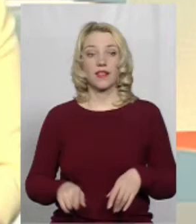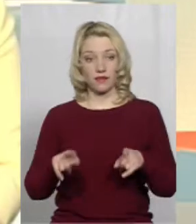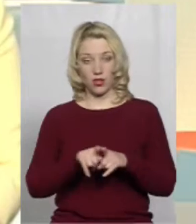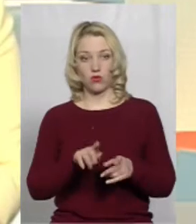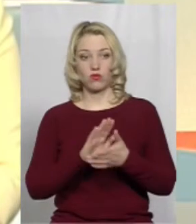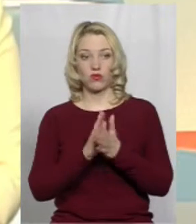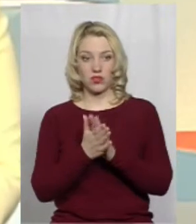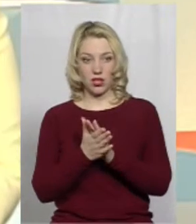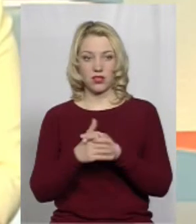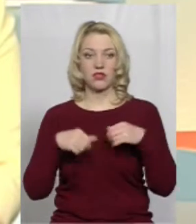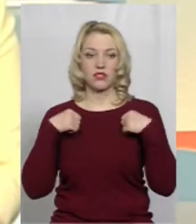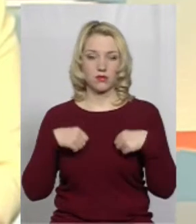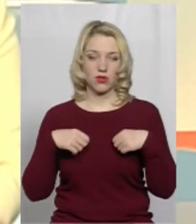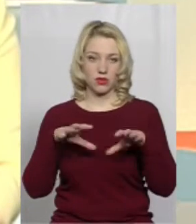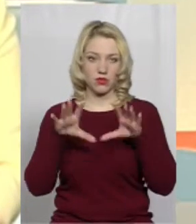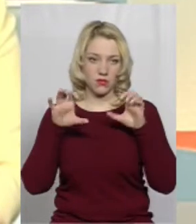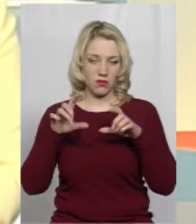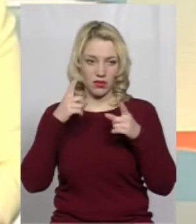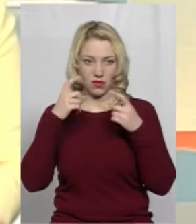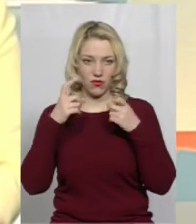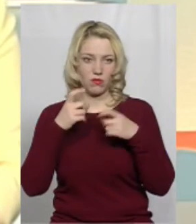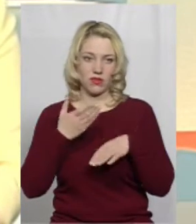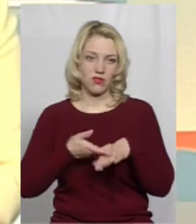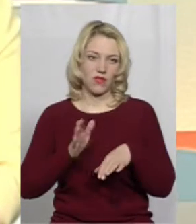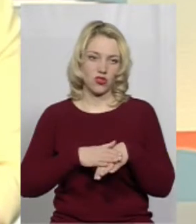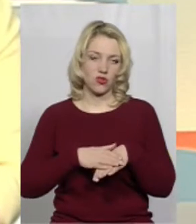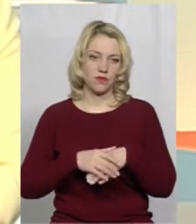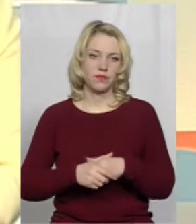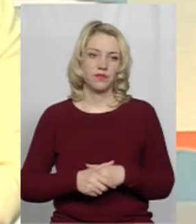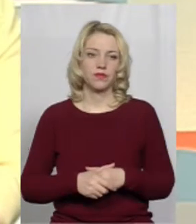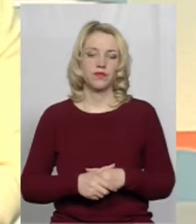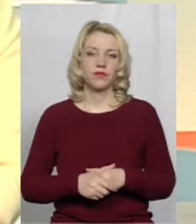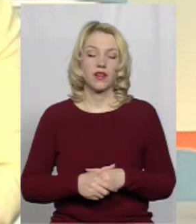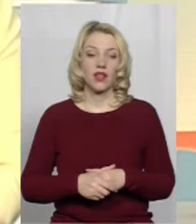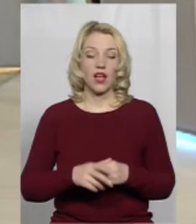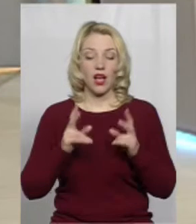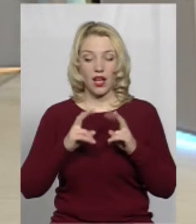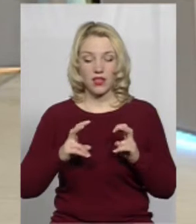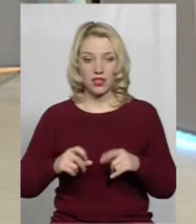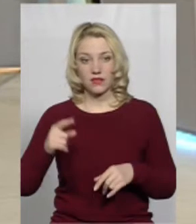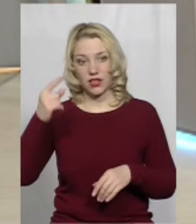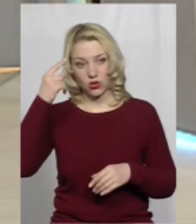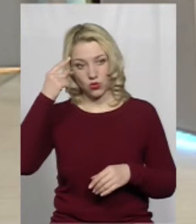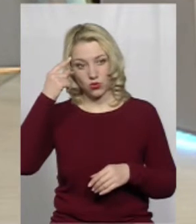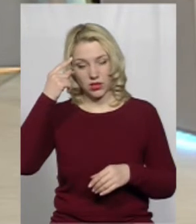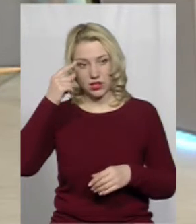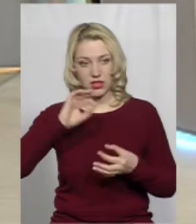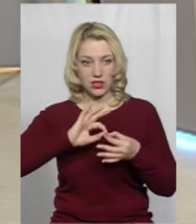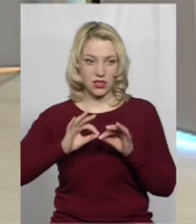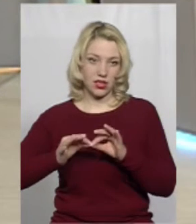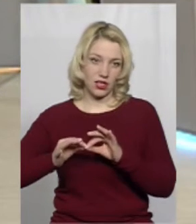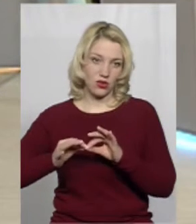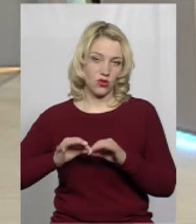такому стані спокійно сприймати інформацію дуже важко. аналізувати, думати